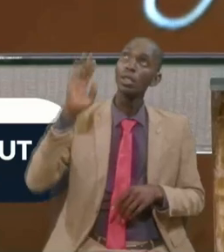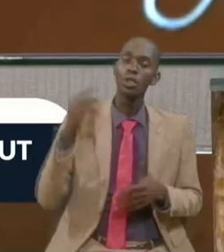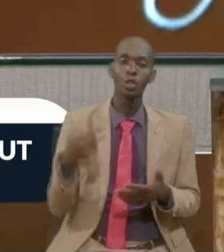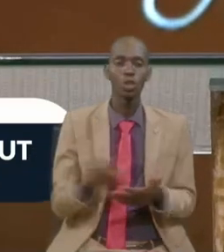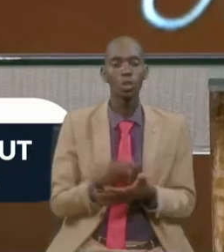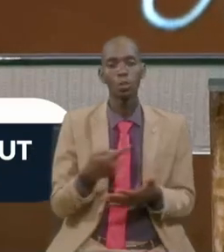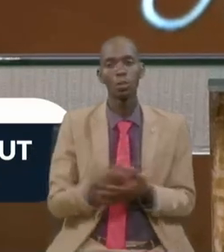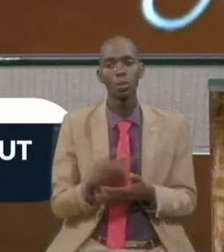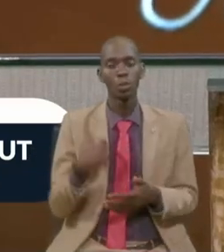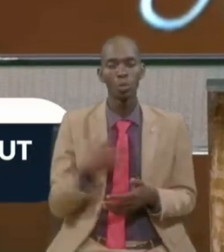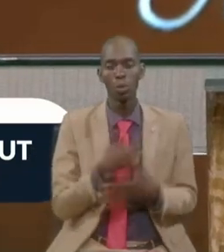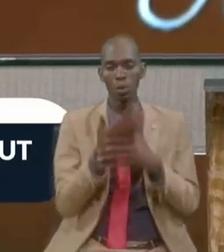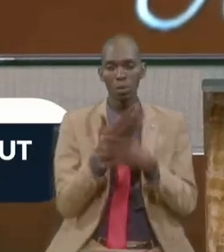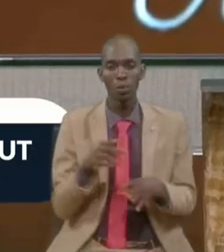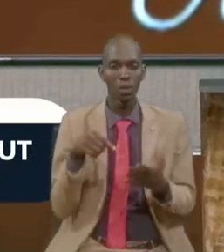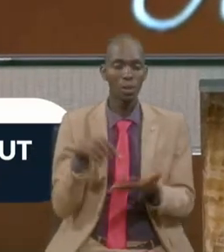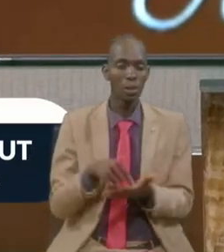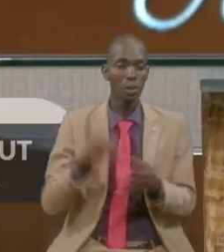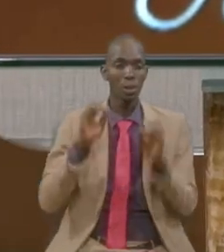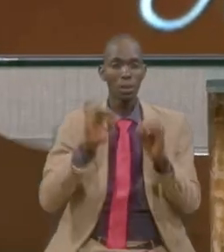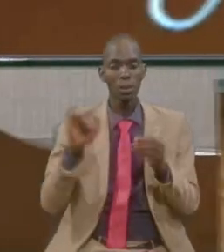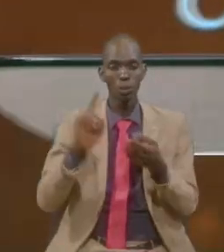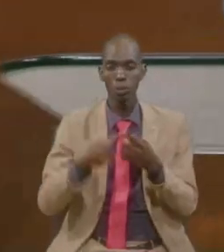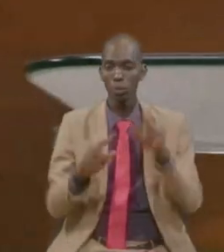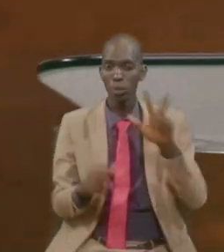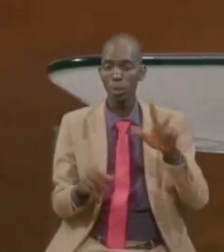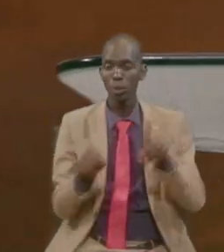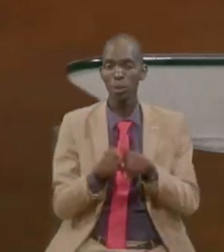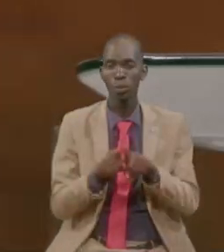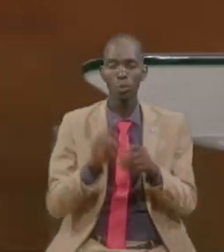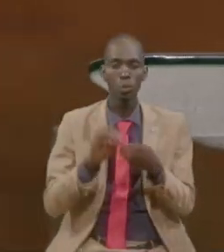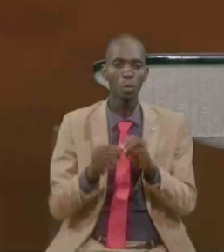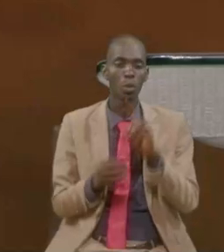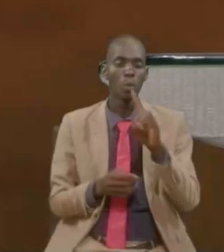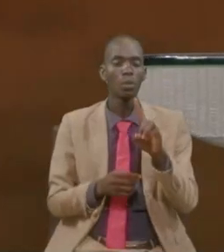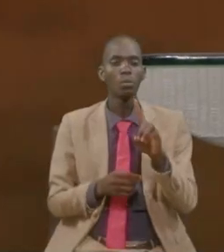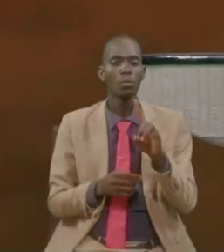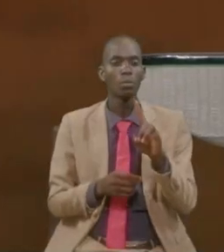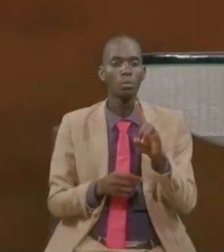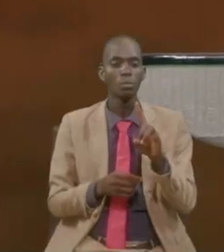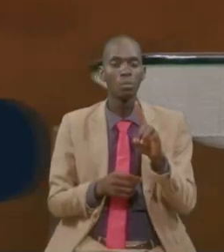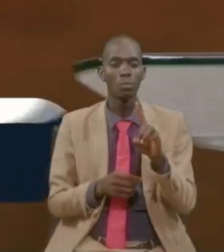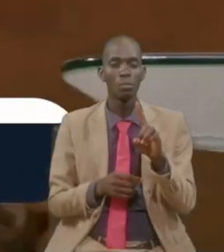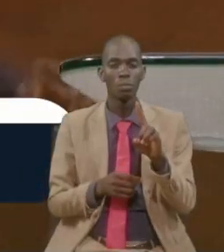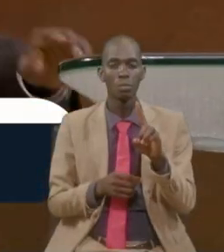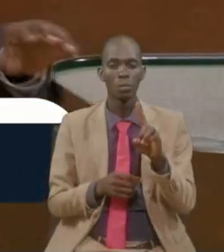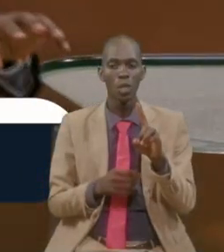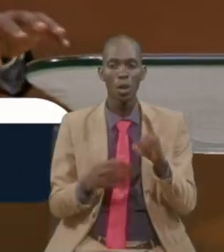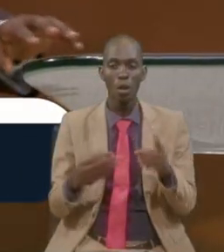évangile. Nous divisons ceci en trois sections. Première partie, une